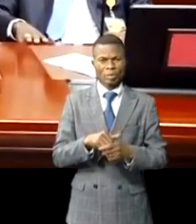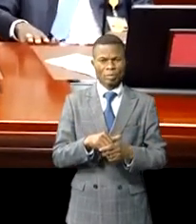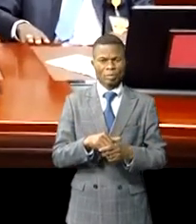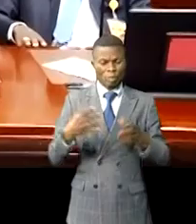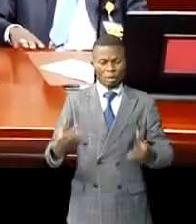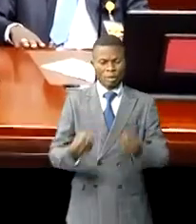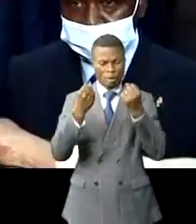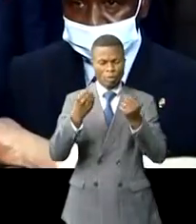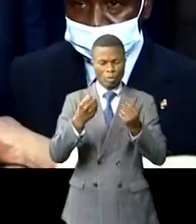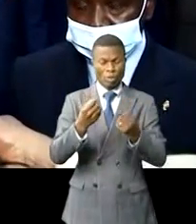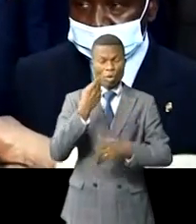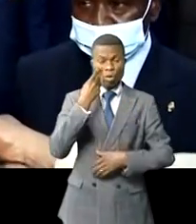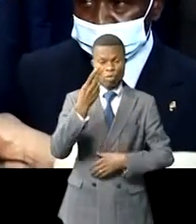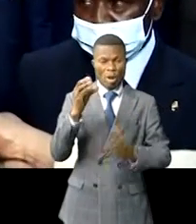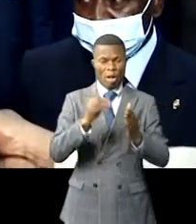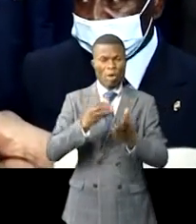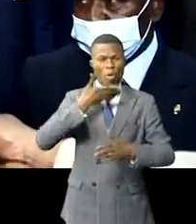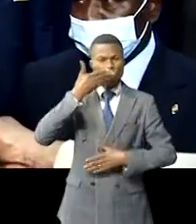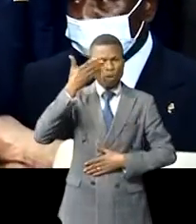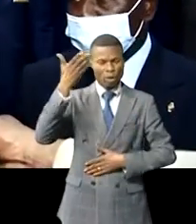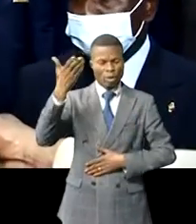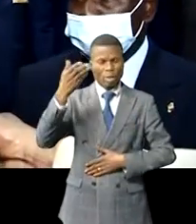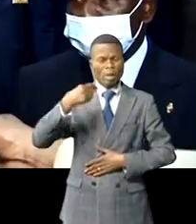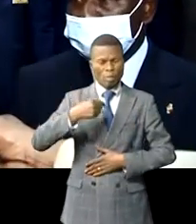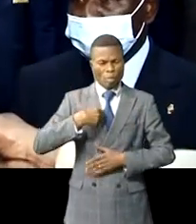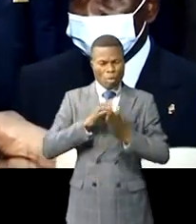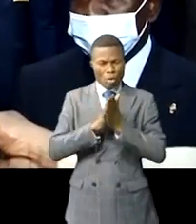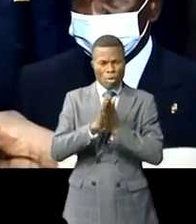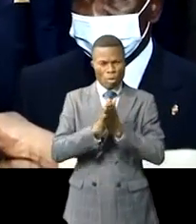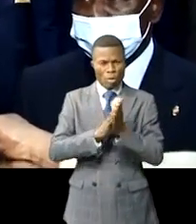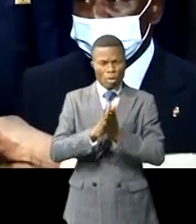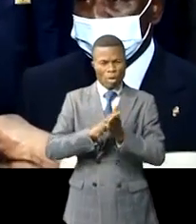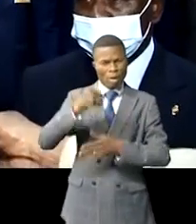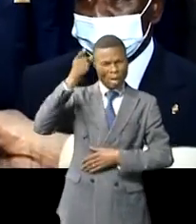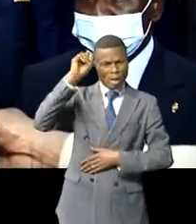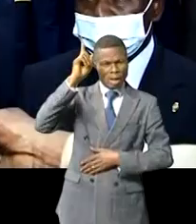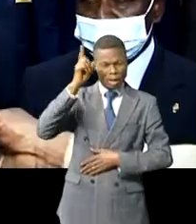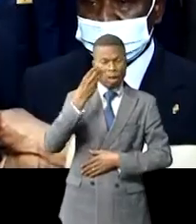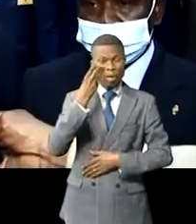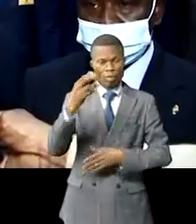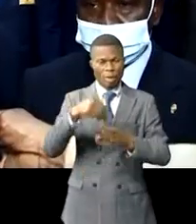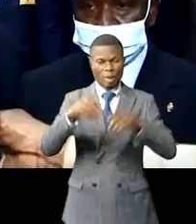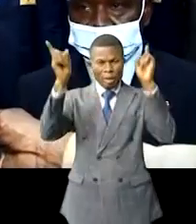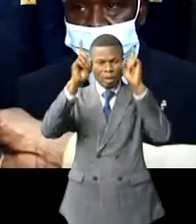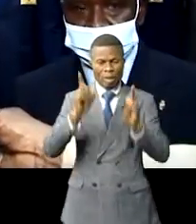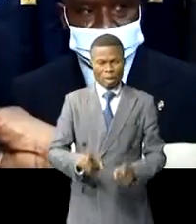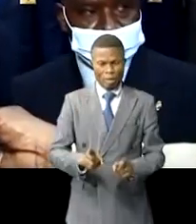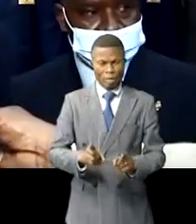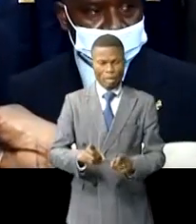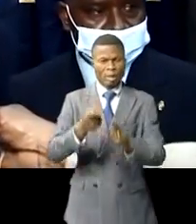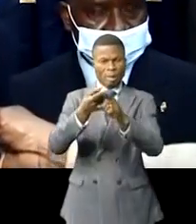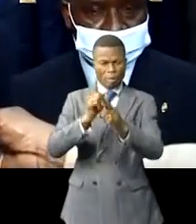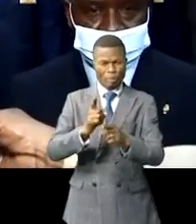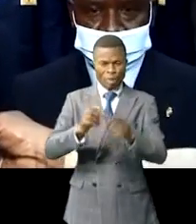retrouve l'esprit que je souhaitais pendant longtemps pour l'Afrique. En la personne de M. le